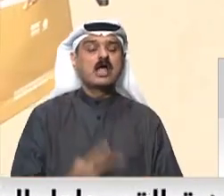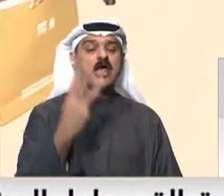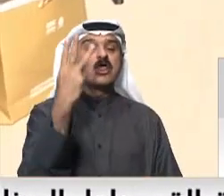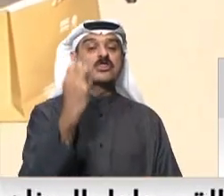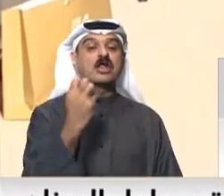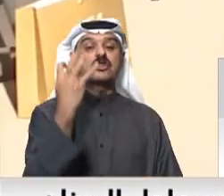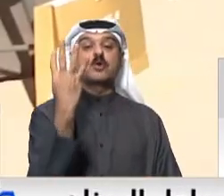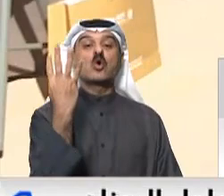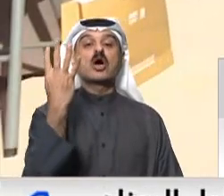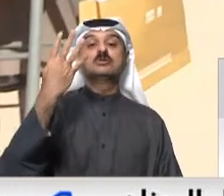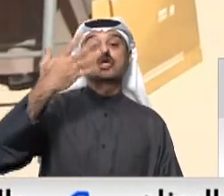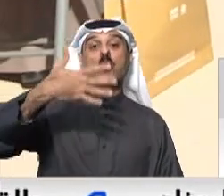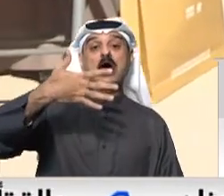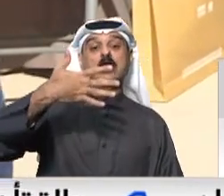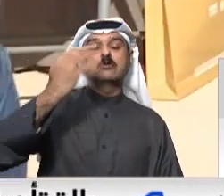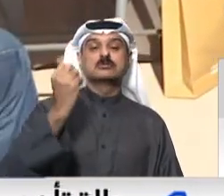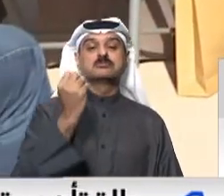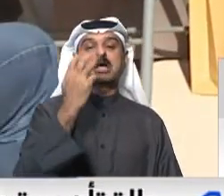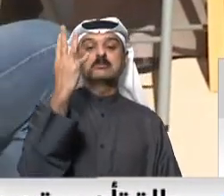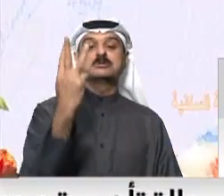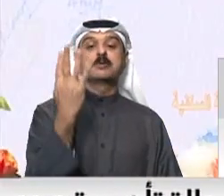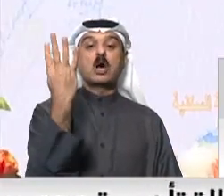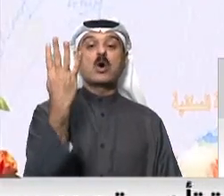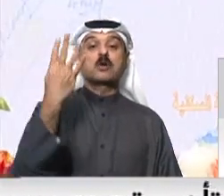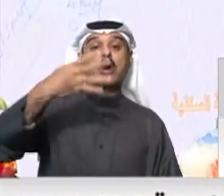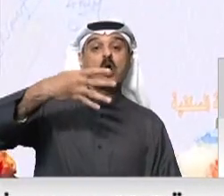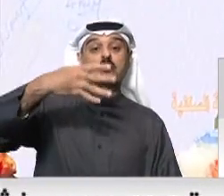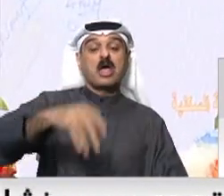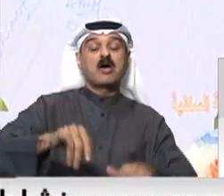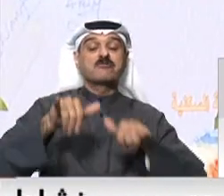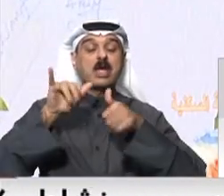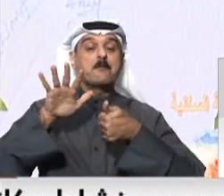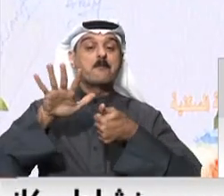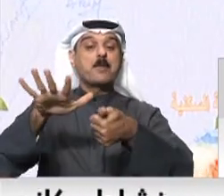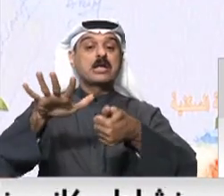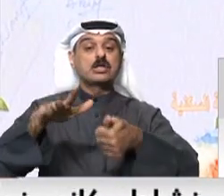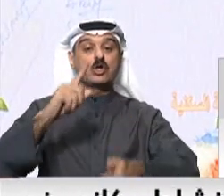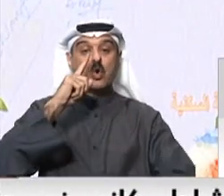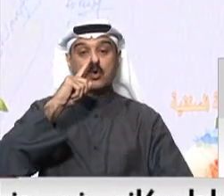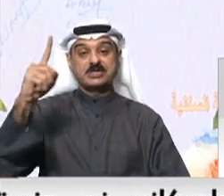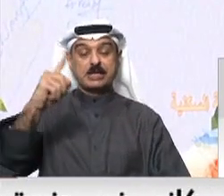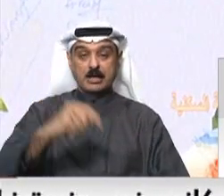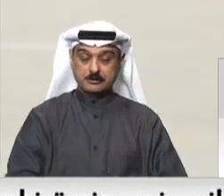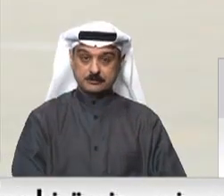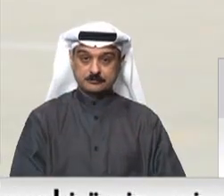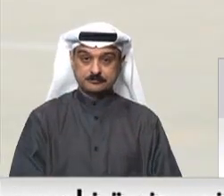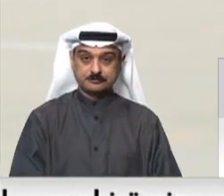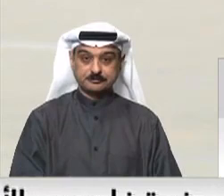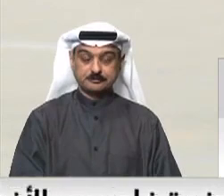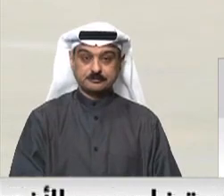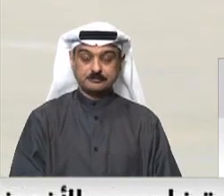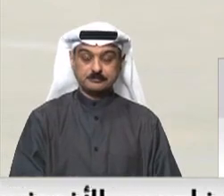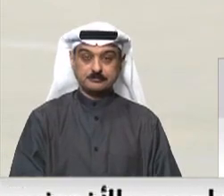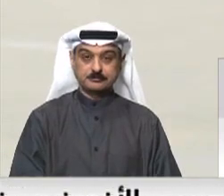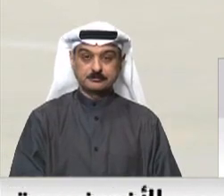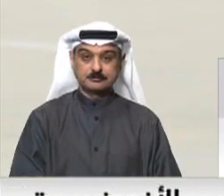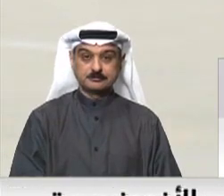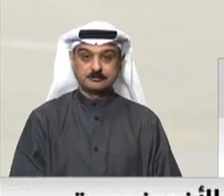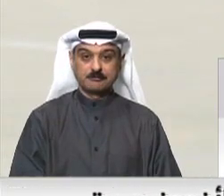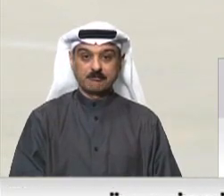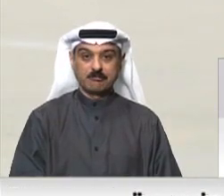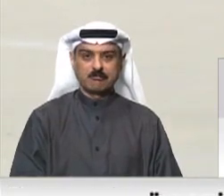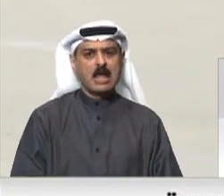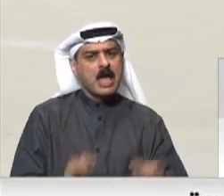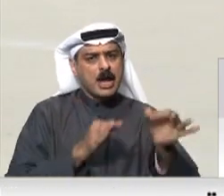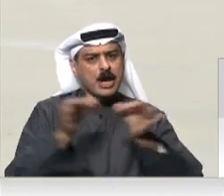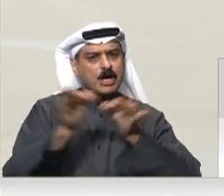دينارا ولمدة 4 سنوات بالتعاون مع الحكومة الصينية. أحد مشاريع خطة